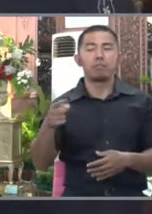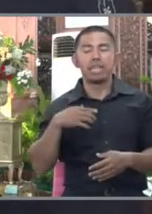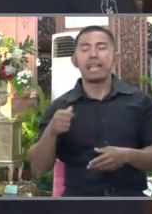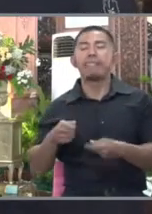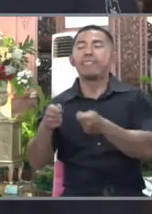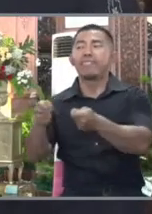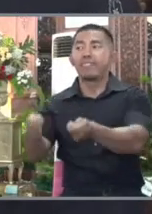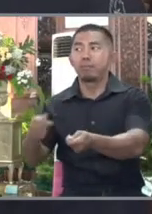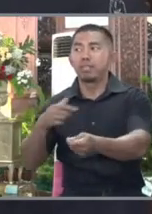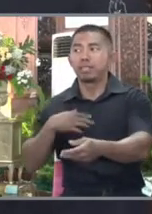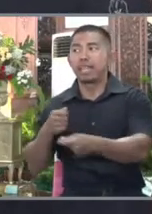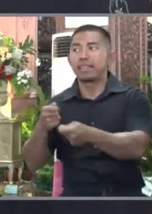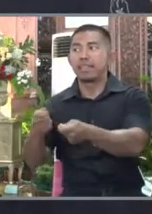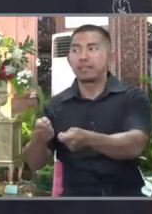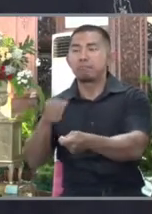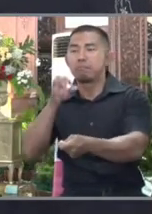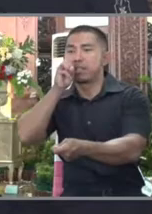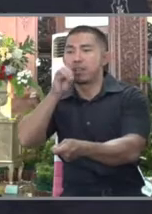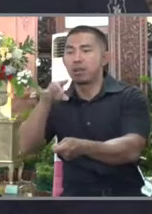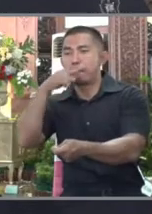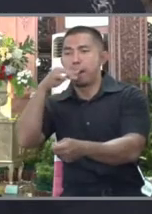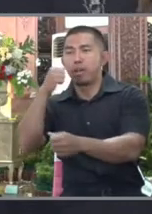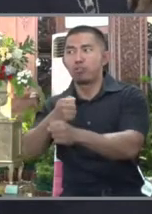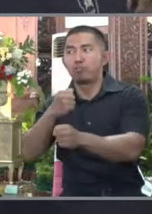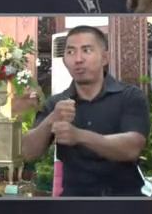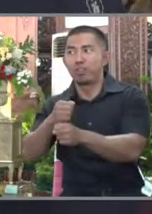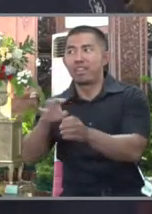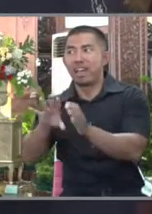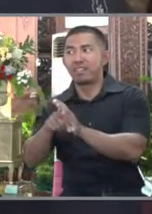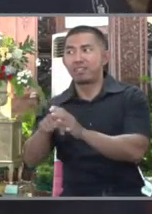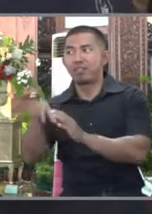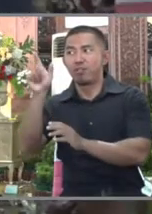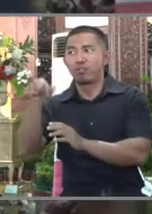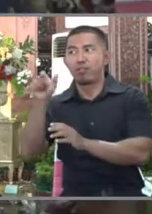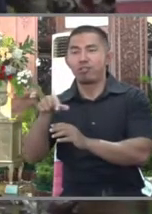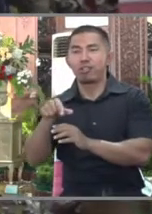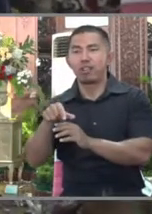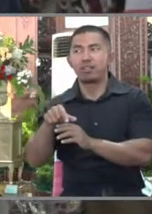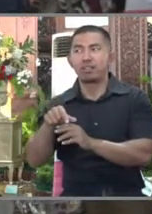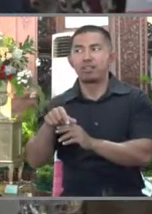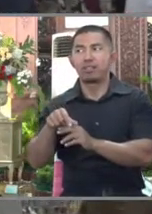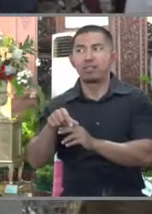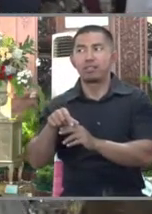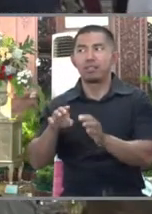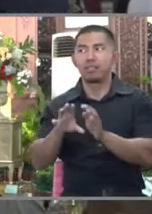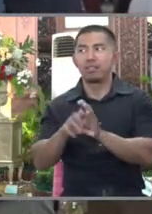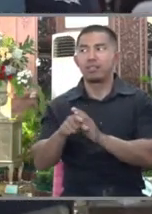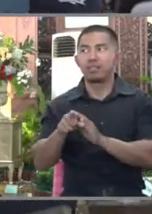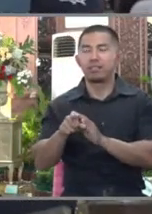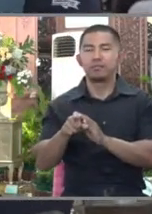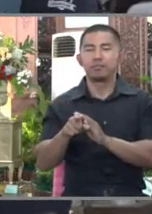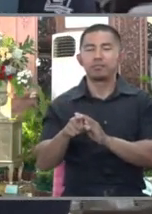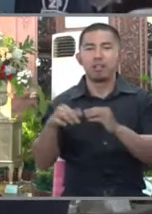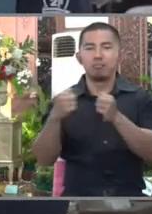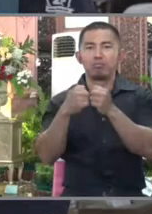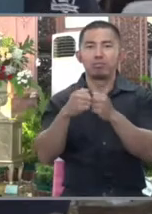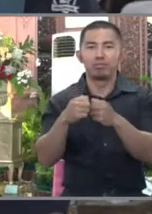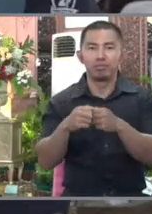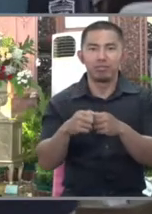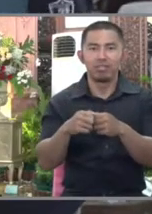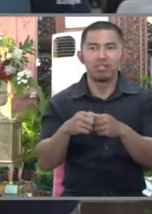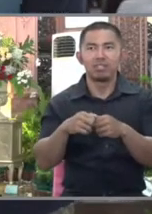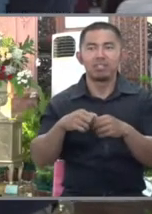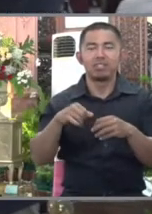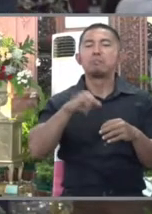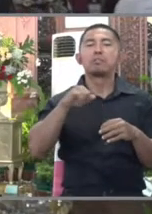ya yang ini disampaikan Pak Gubernur gitu. Jadi nanti ora bengkerengan. Sing bengkerengan kan biasanya kampret karo